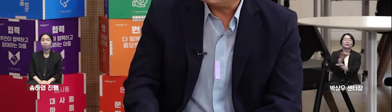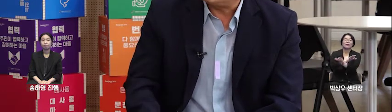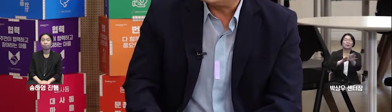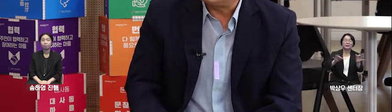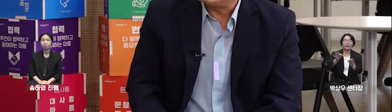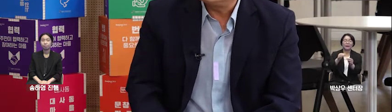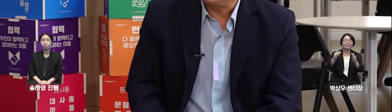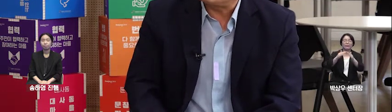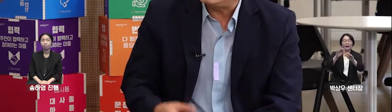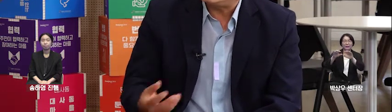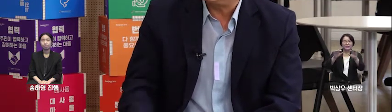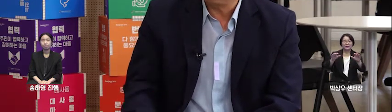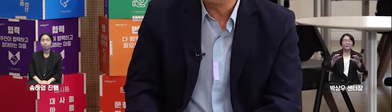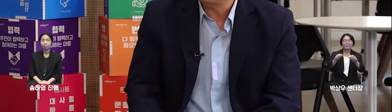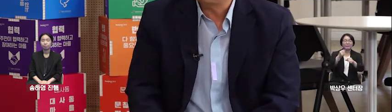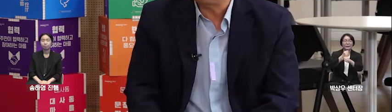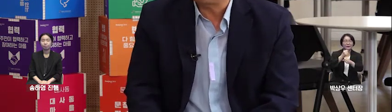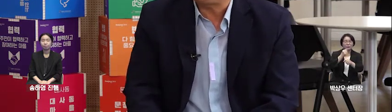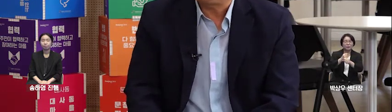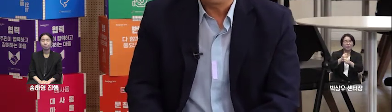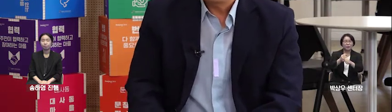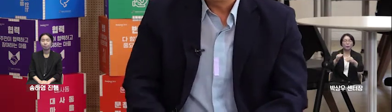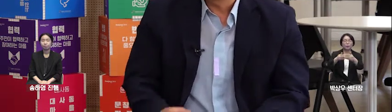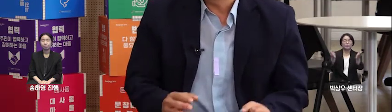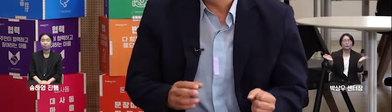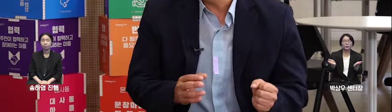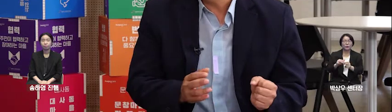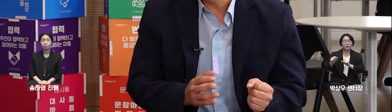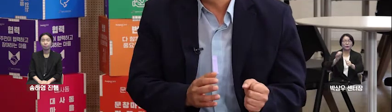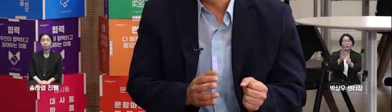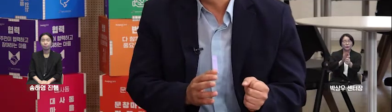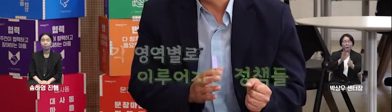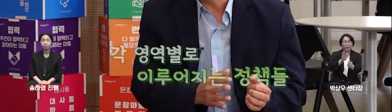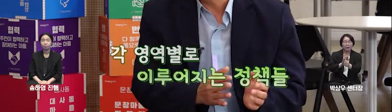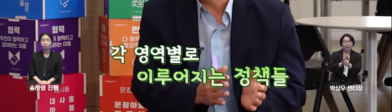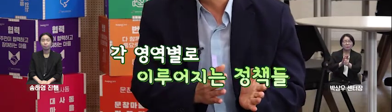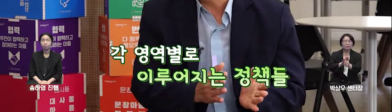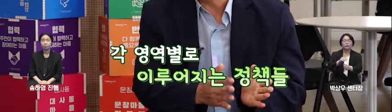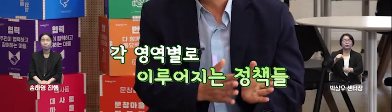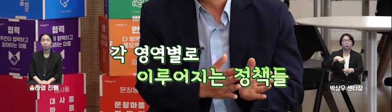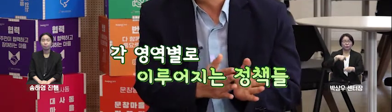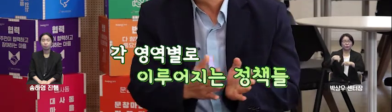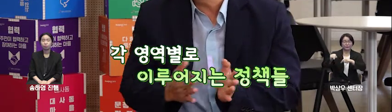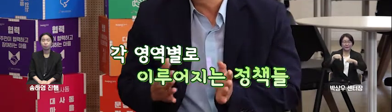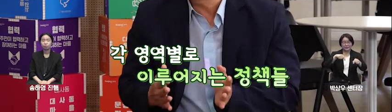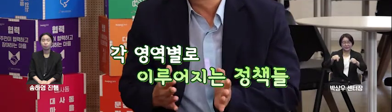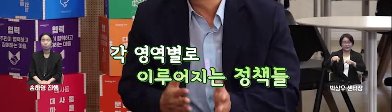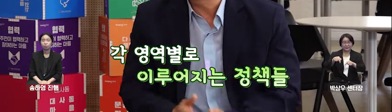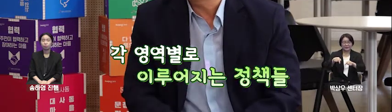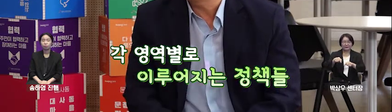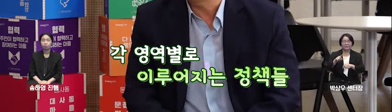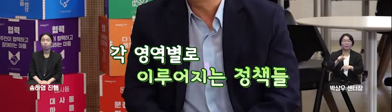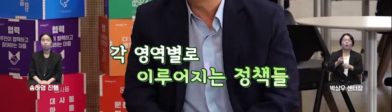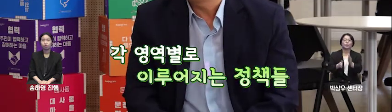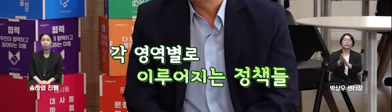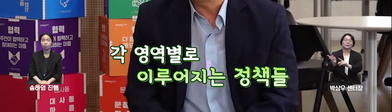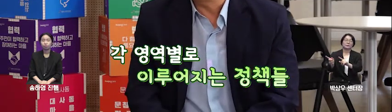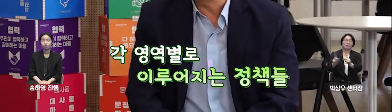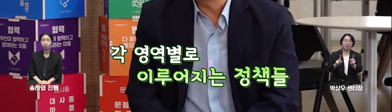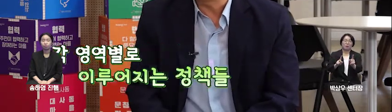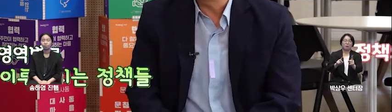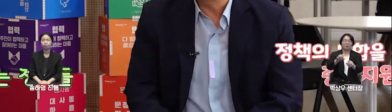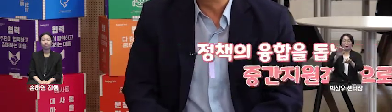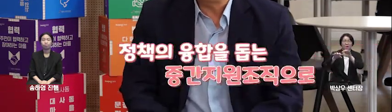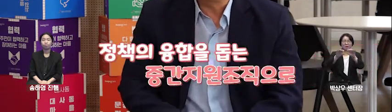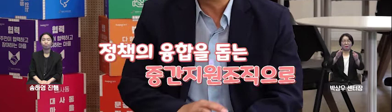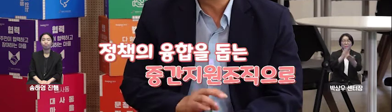공동체 활동 지원, 또 도시재생, 주민자치 이러한 그 정책이 각 영역별로 지금 이루어지고 있는데요.